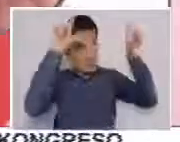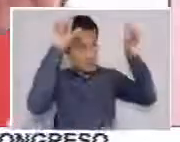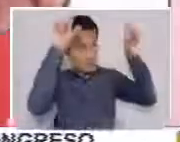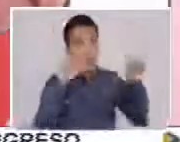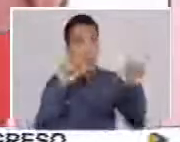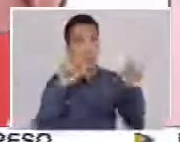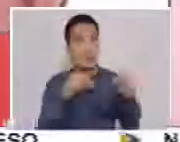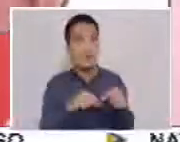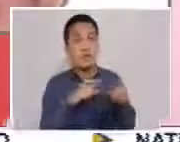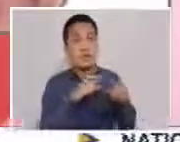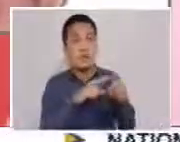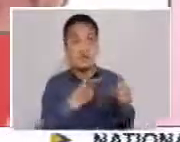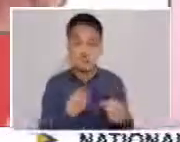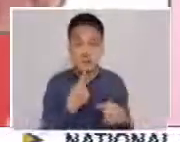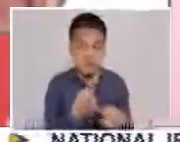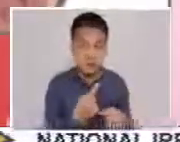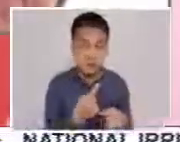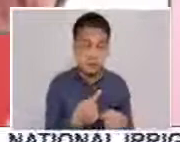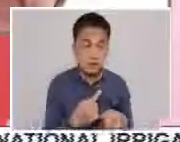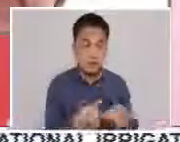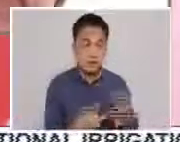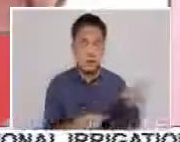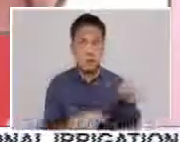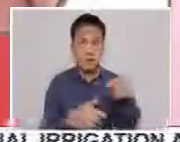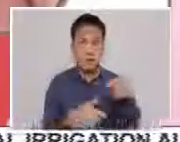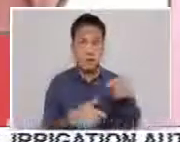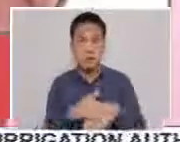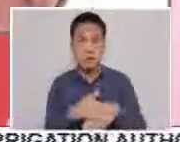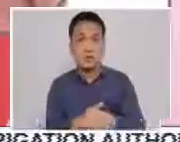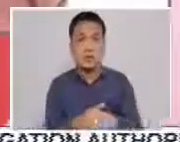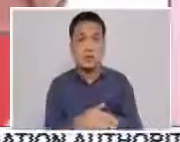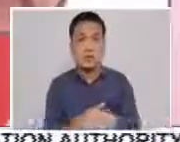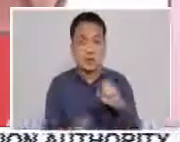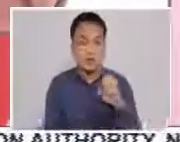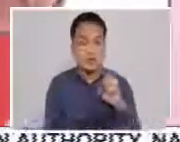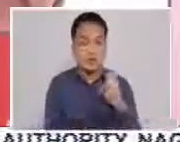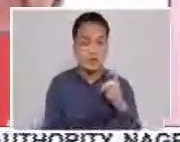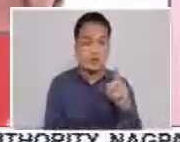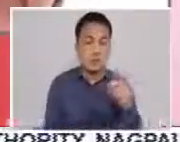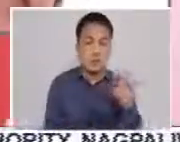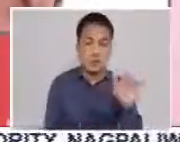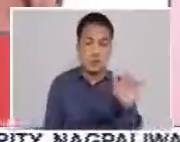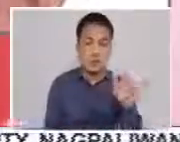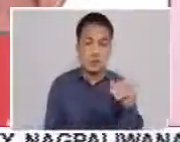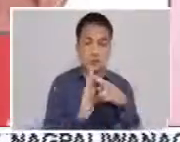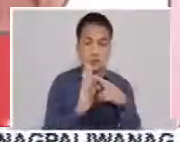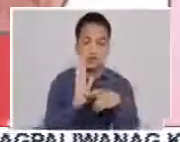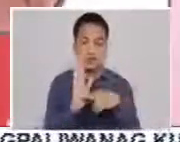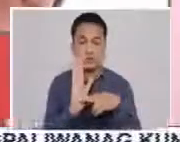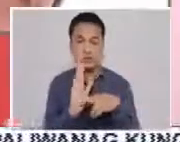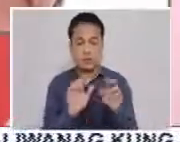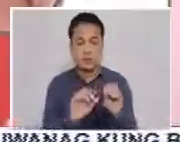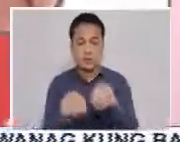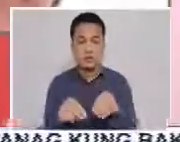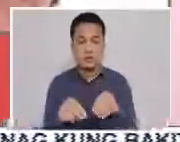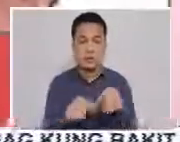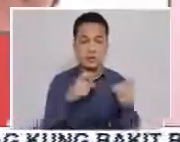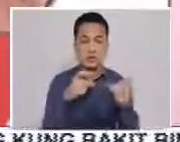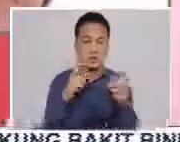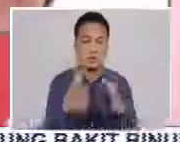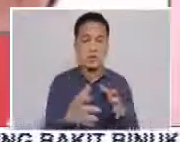pong mag-install nung dalawa pong RFID na yan, umaabot naman po ng lampas po